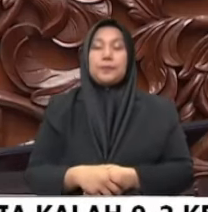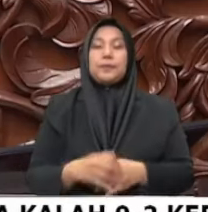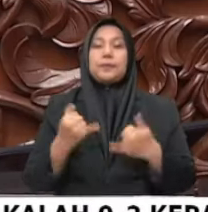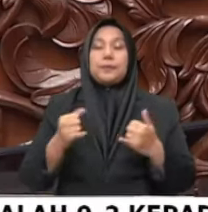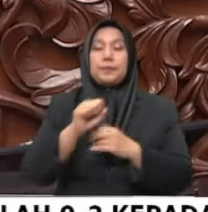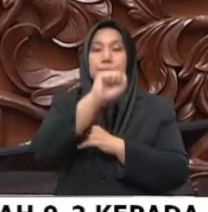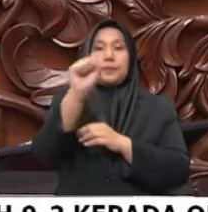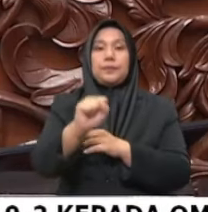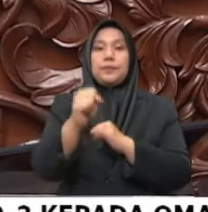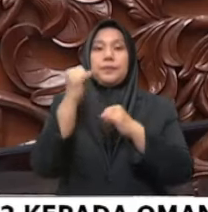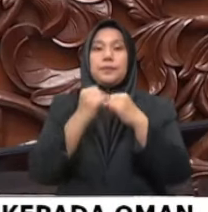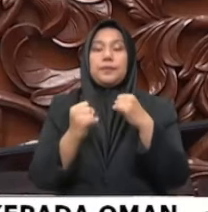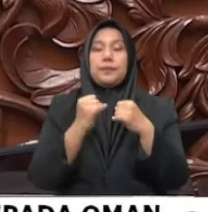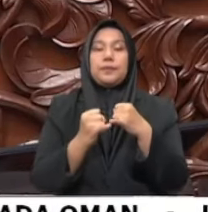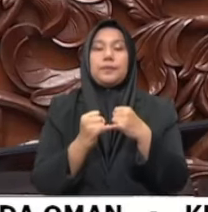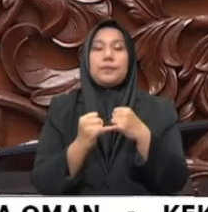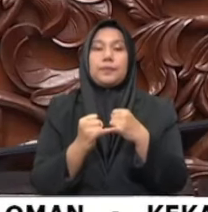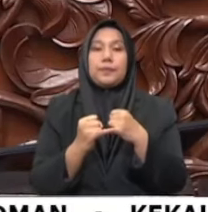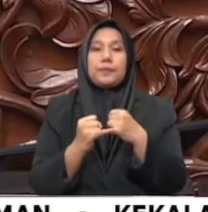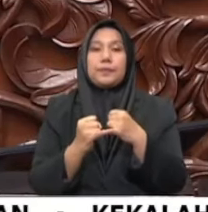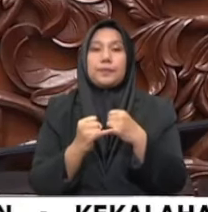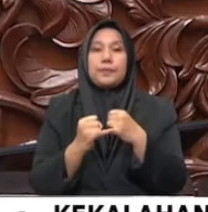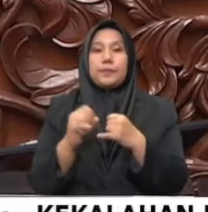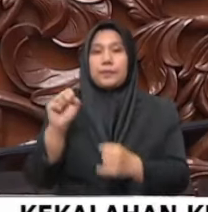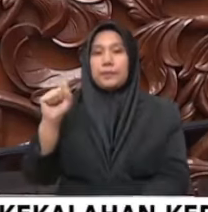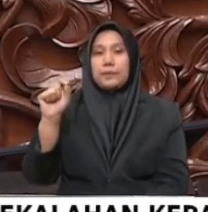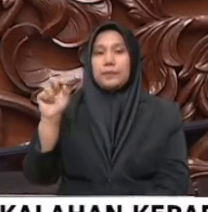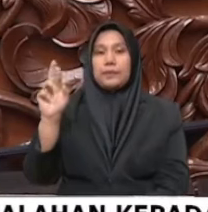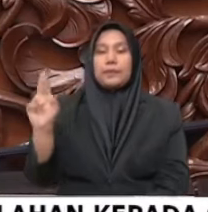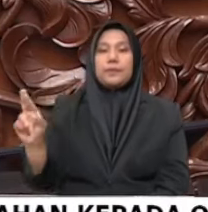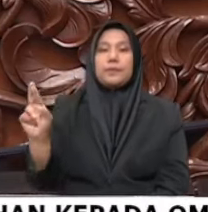terakhir, saya jemput Senator Datuk Johannes binti Abdul Aziz.